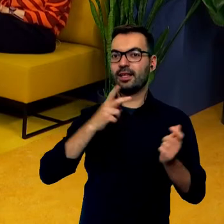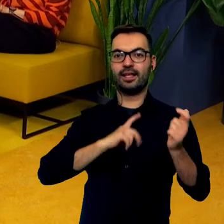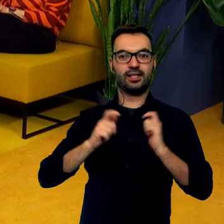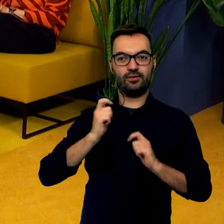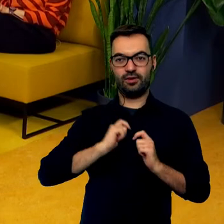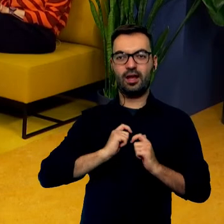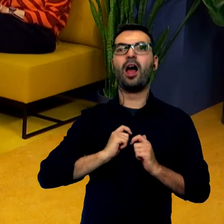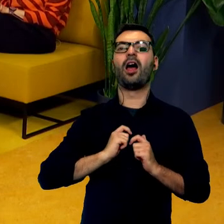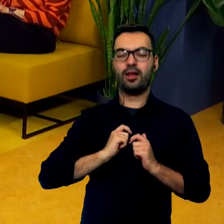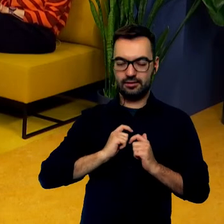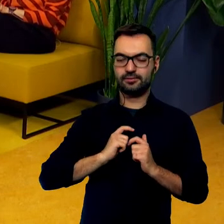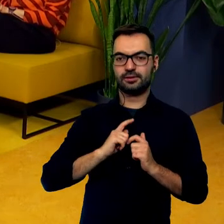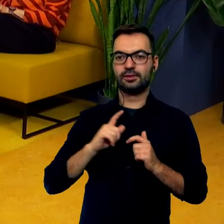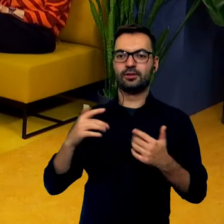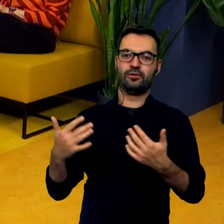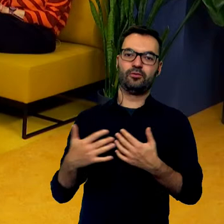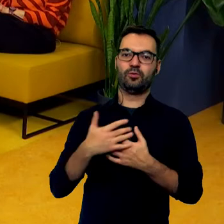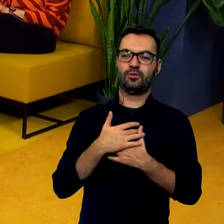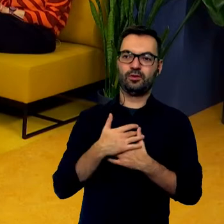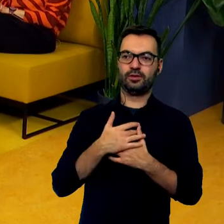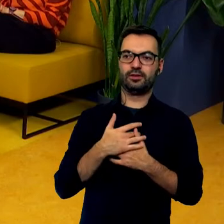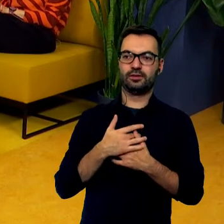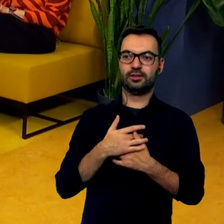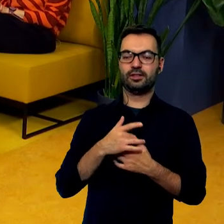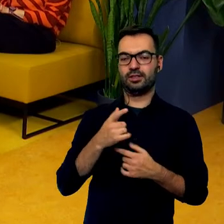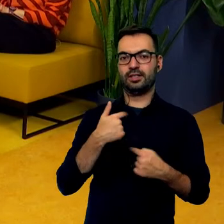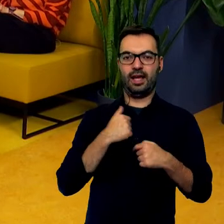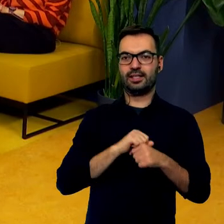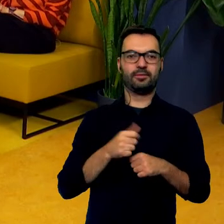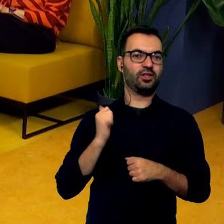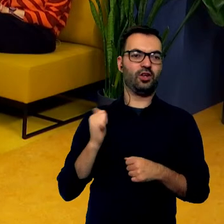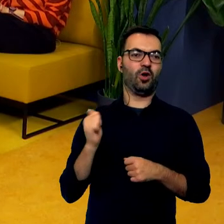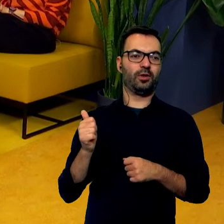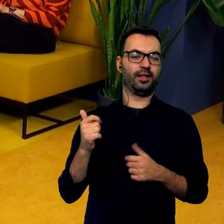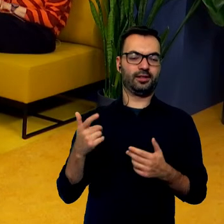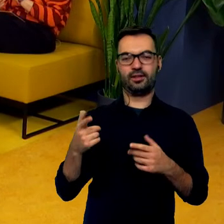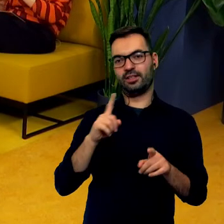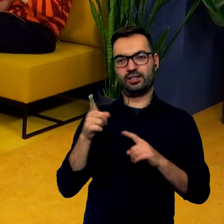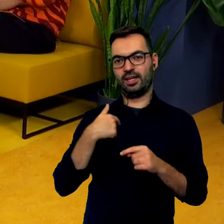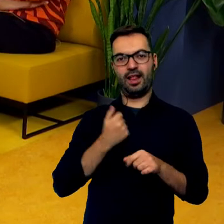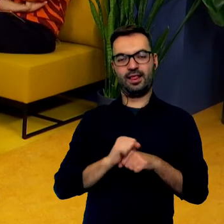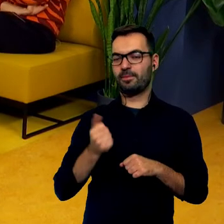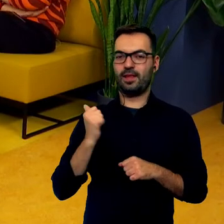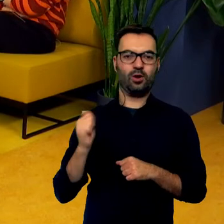niezadowolenie przekłada się absolutnie na niekompetencje danego pedagoga